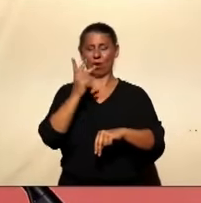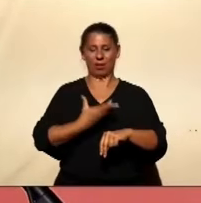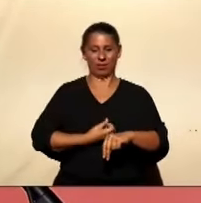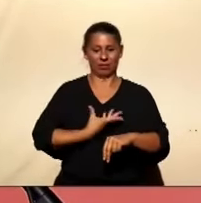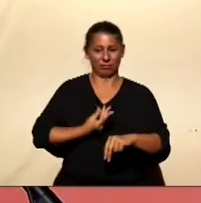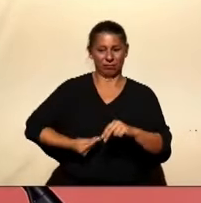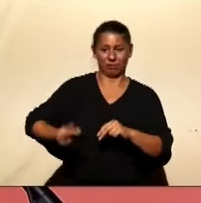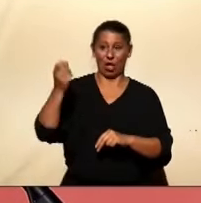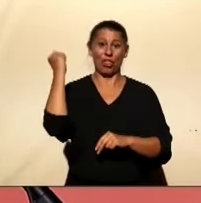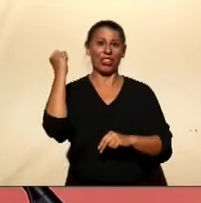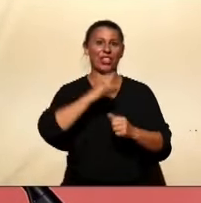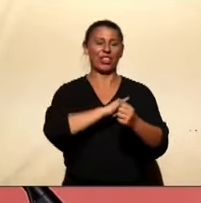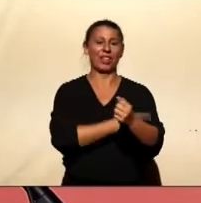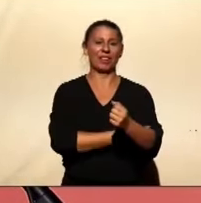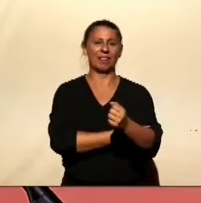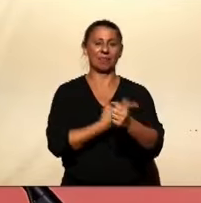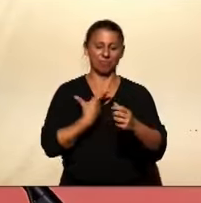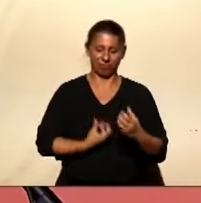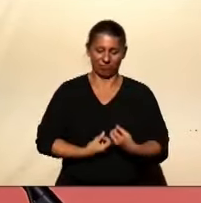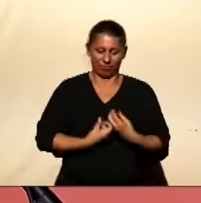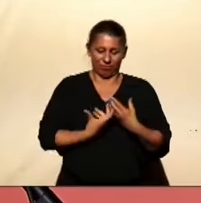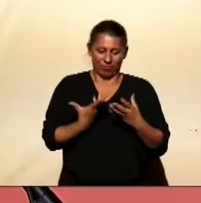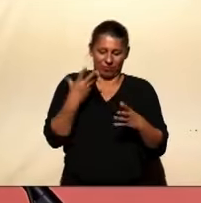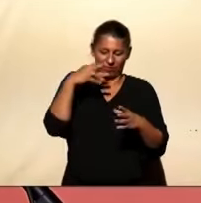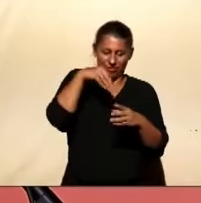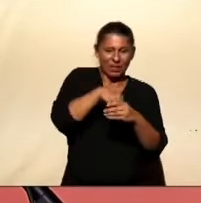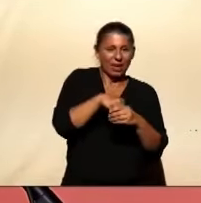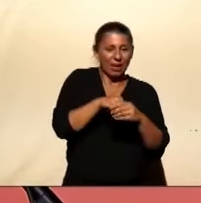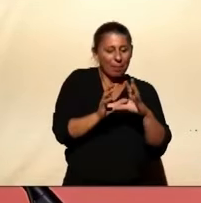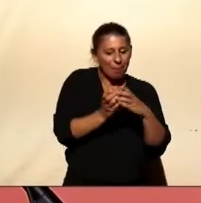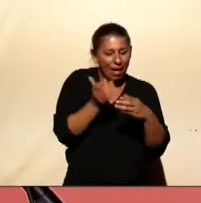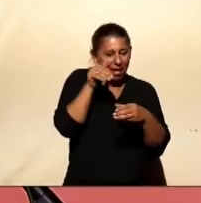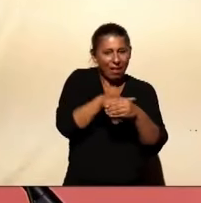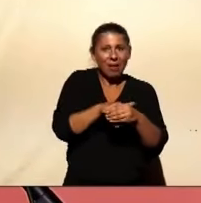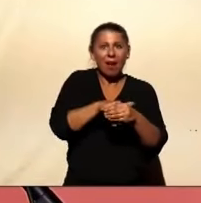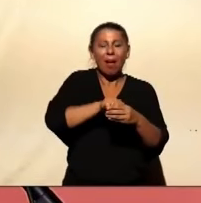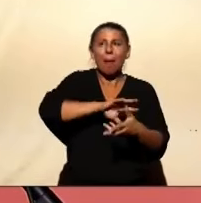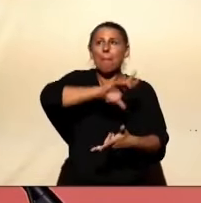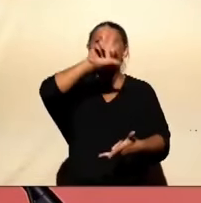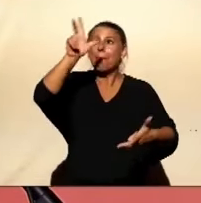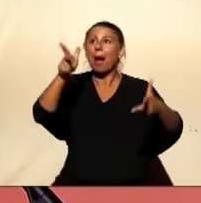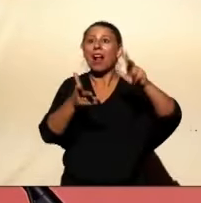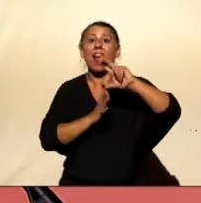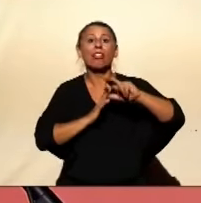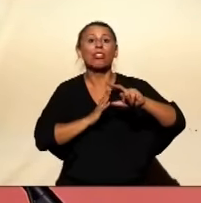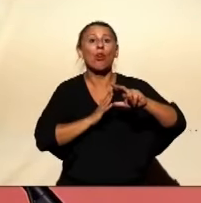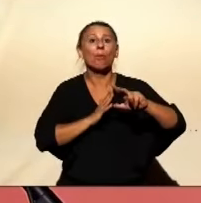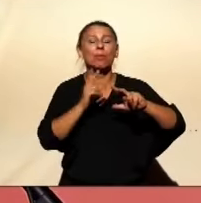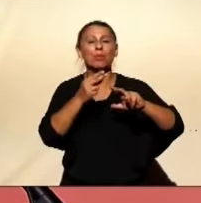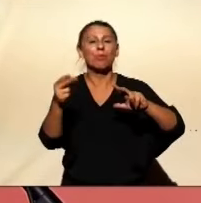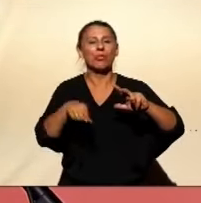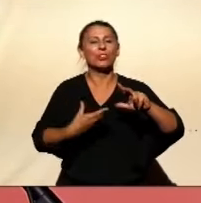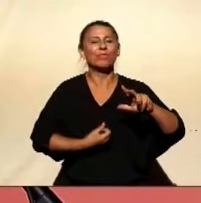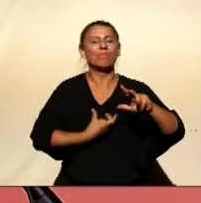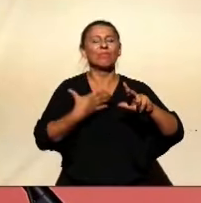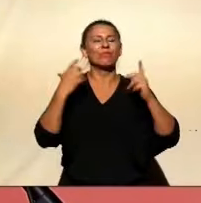δυνατός, νιώθεις κομμάτι μιας πανανθρώπινης υπόθεσης. Γιατί τότε νιώθεις